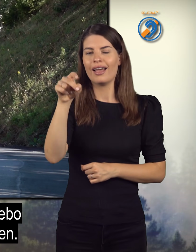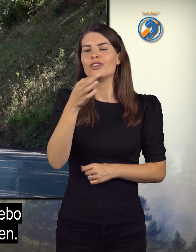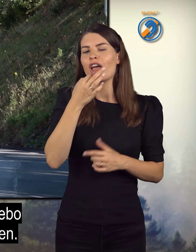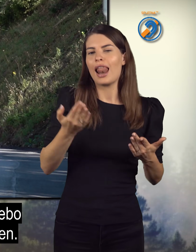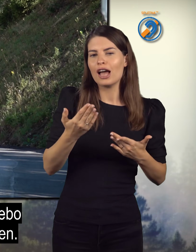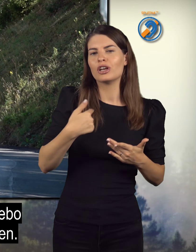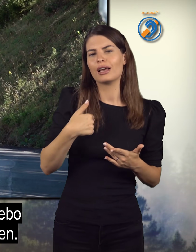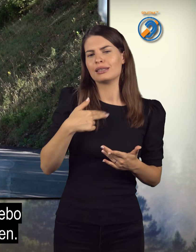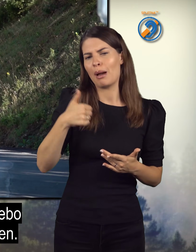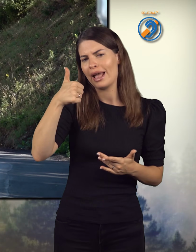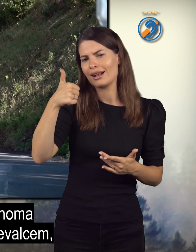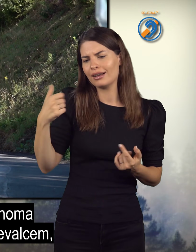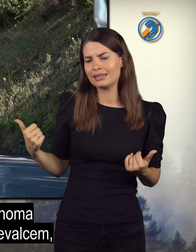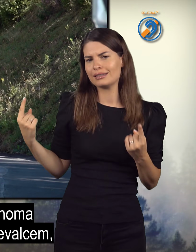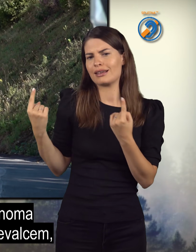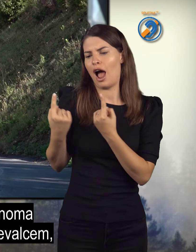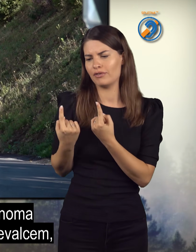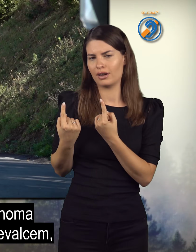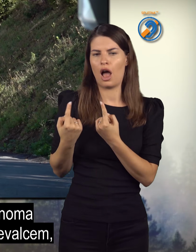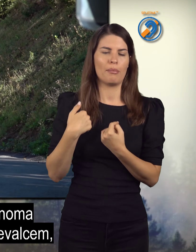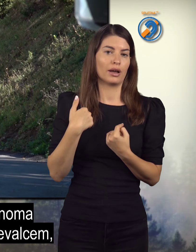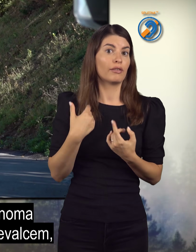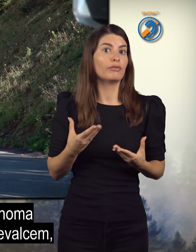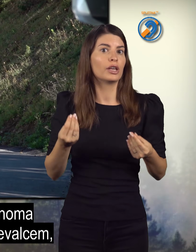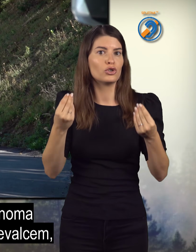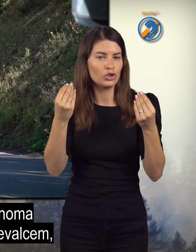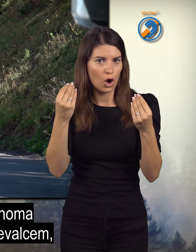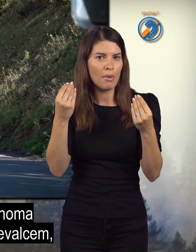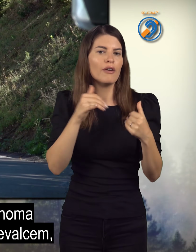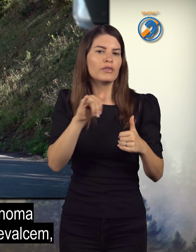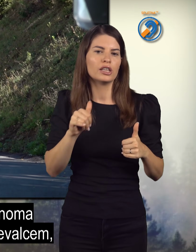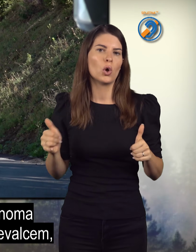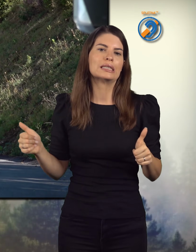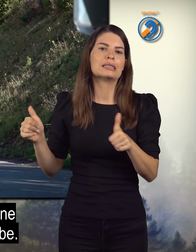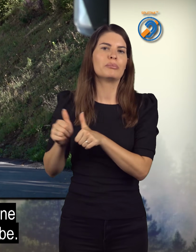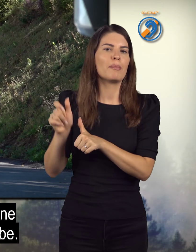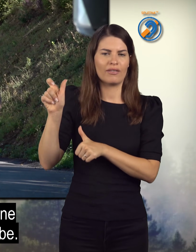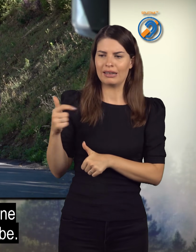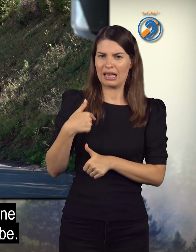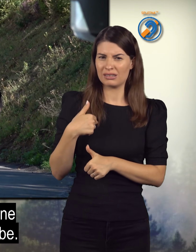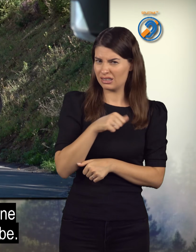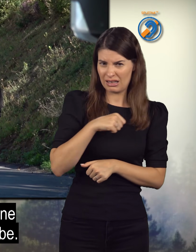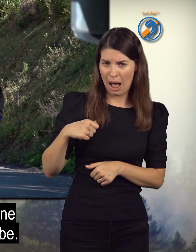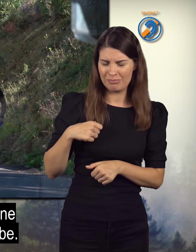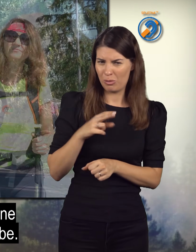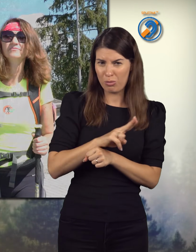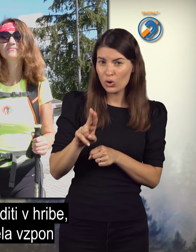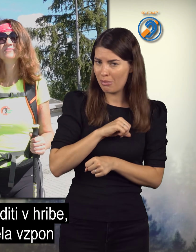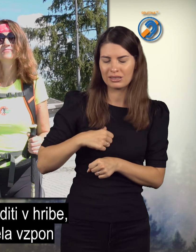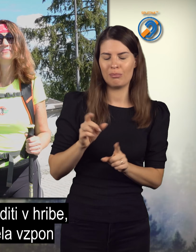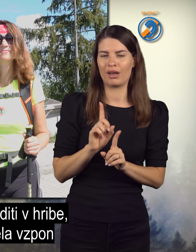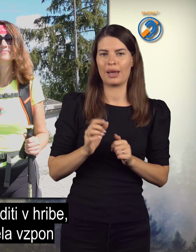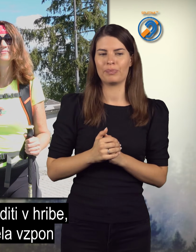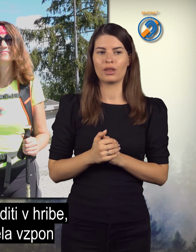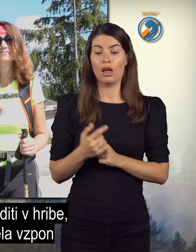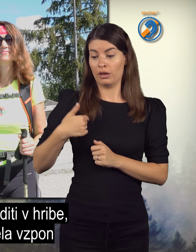samo zraven, tako da večinoma hodim z spremljevalcem, sam si pa ne upam v hribe iti. V bistvu jaz sem